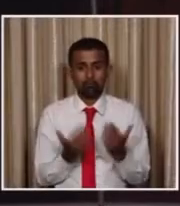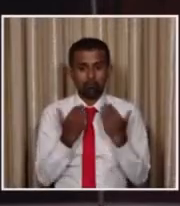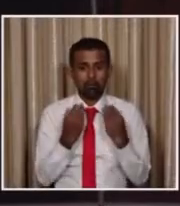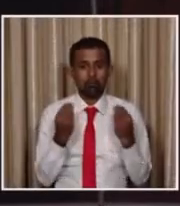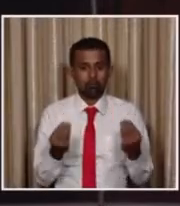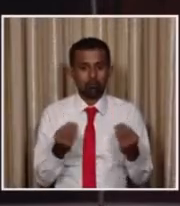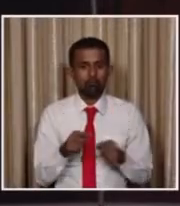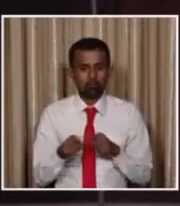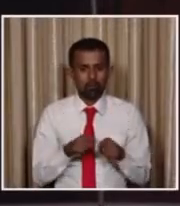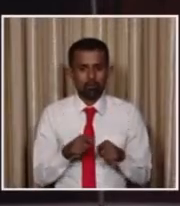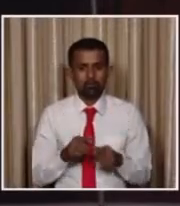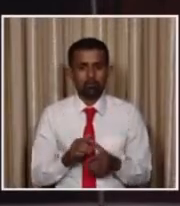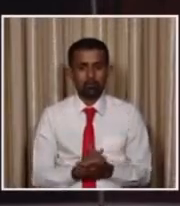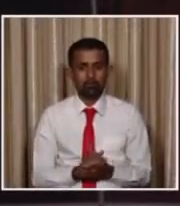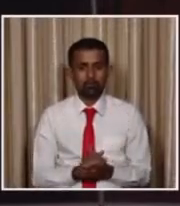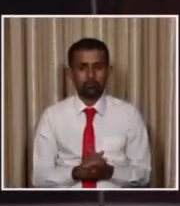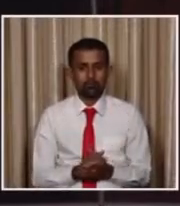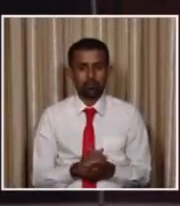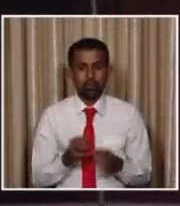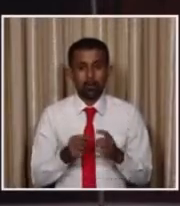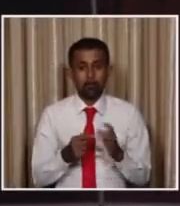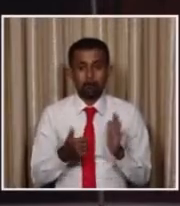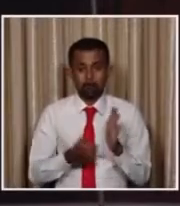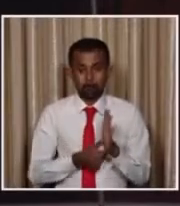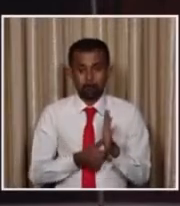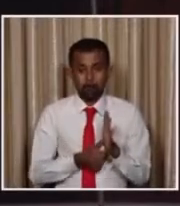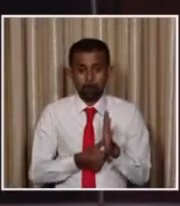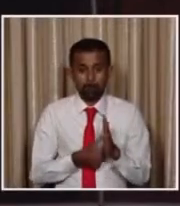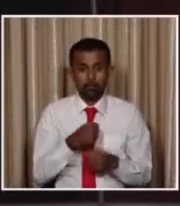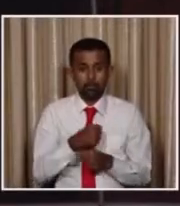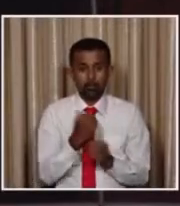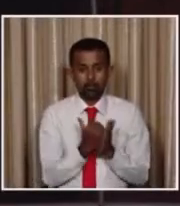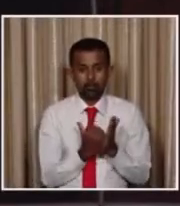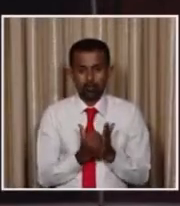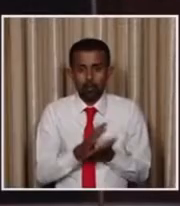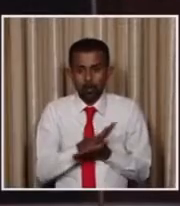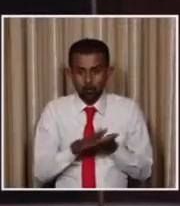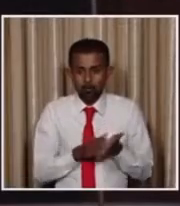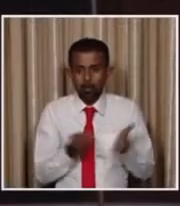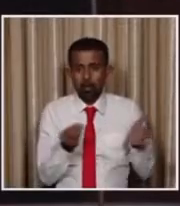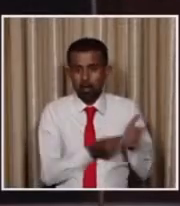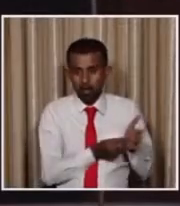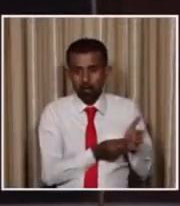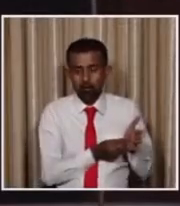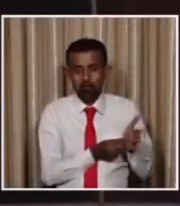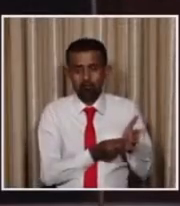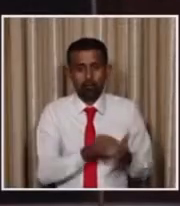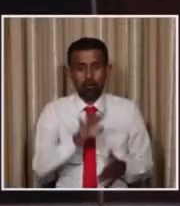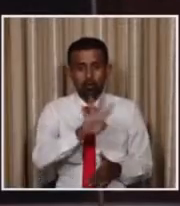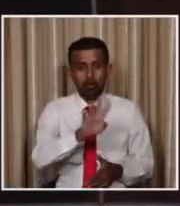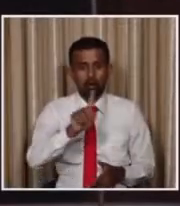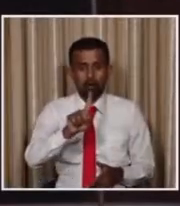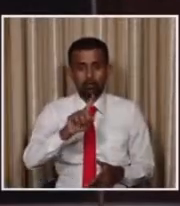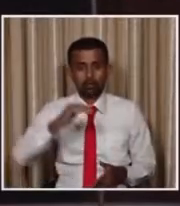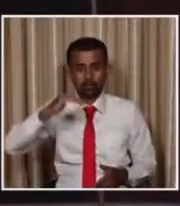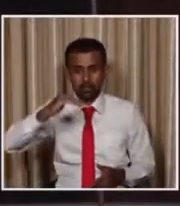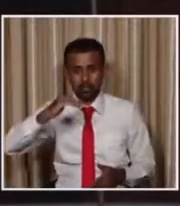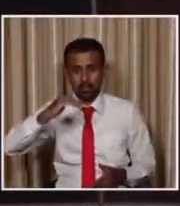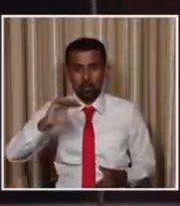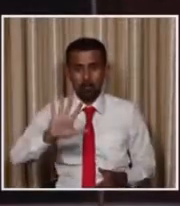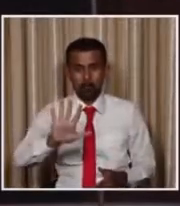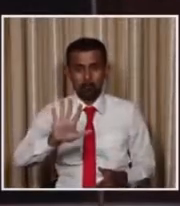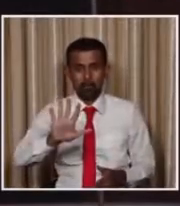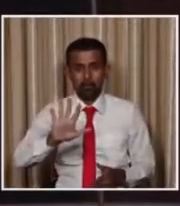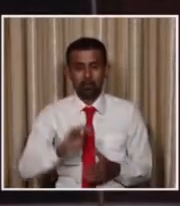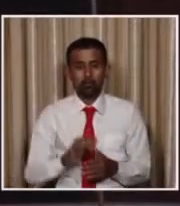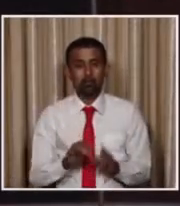තියෙනවා කියලා මට පුදුමයි. මේ පනතේ ආණ්ඩුකම ව්‍යවස්ථාවේ ඉතා පැහැදිලිව සඳහන් කරනවා 40E5